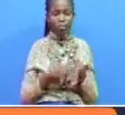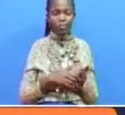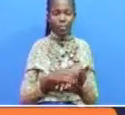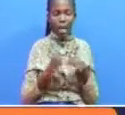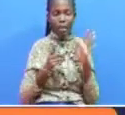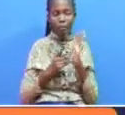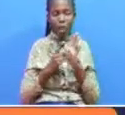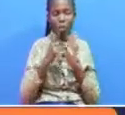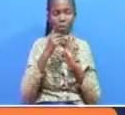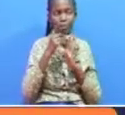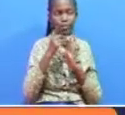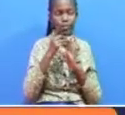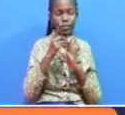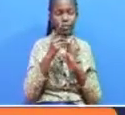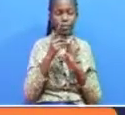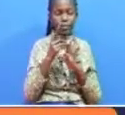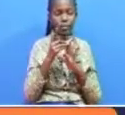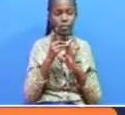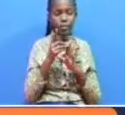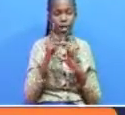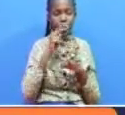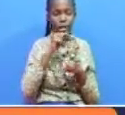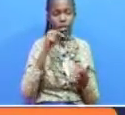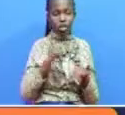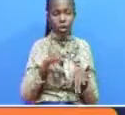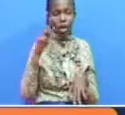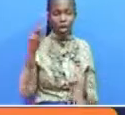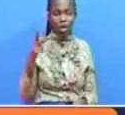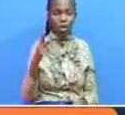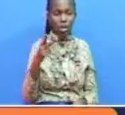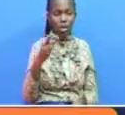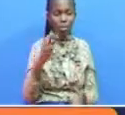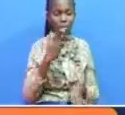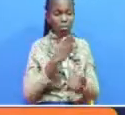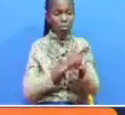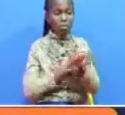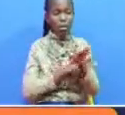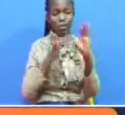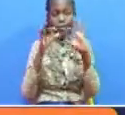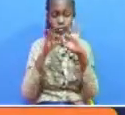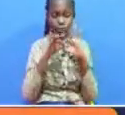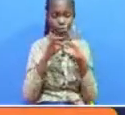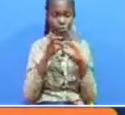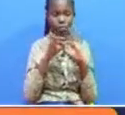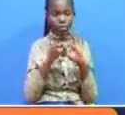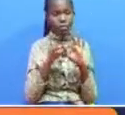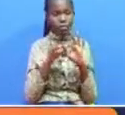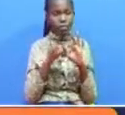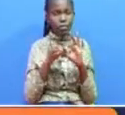maendeleo, taifa letu la Kenya litasonga mbele na umoja.